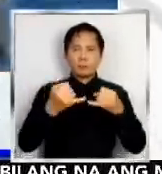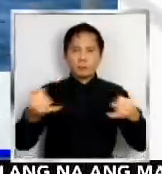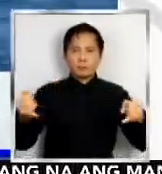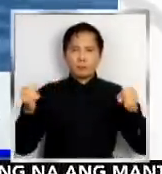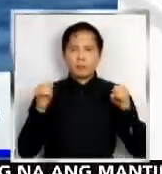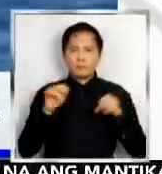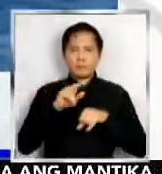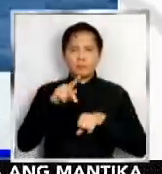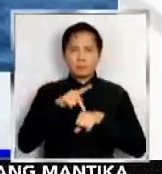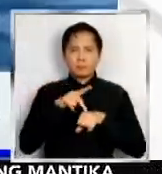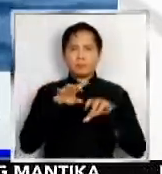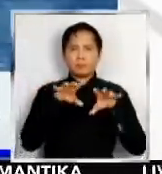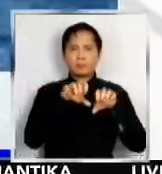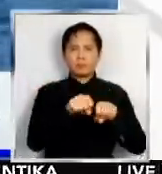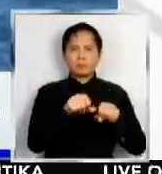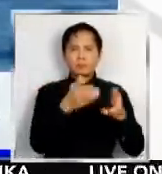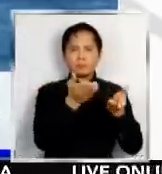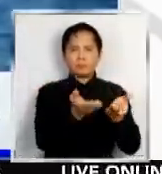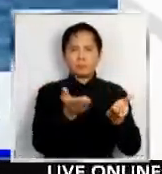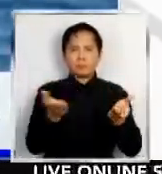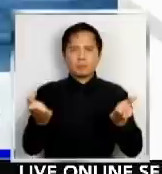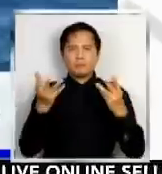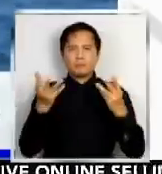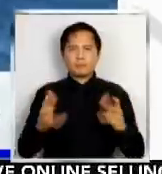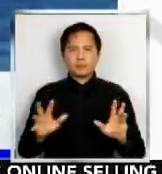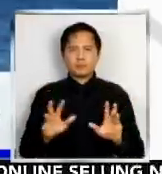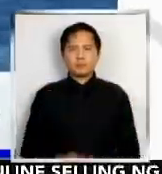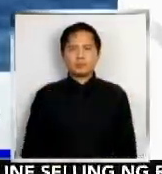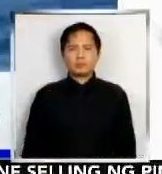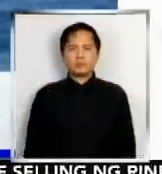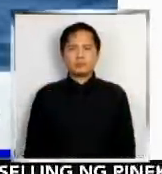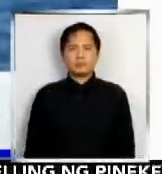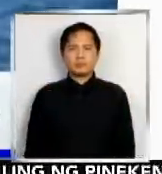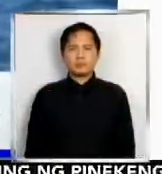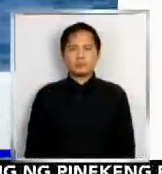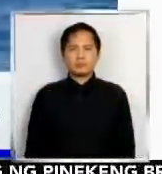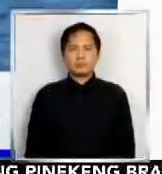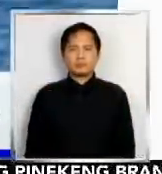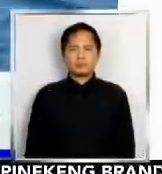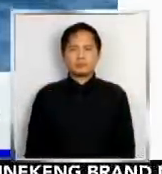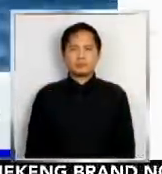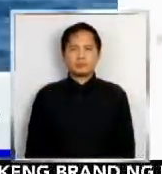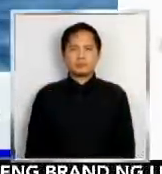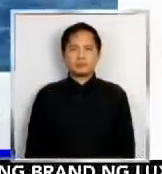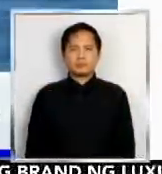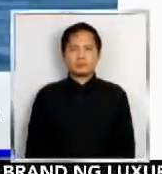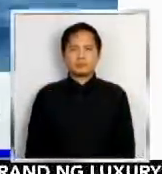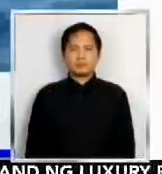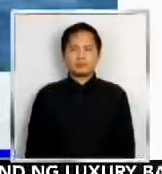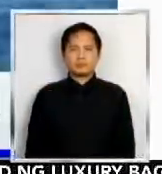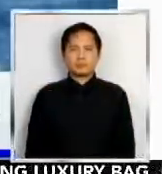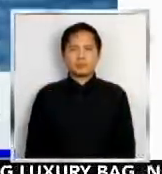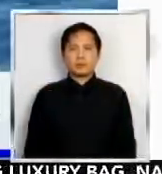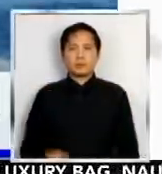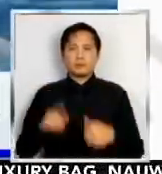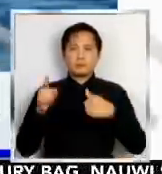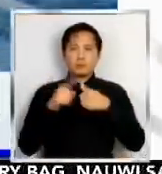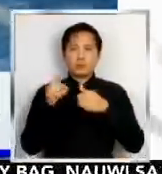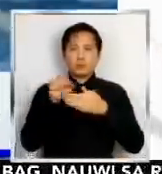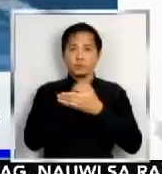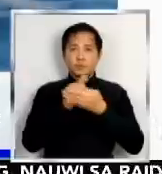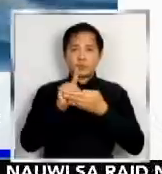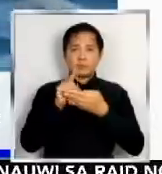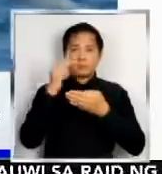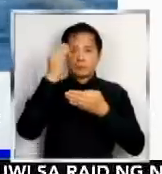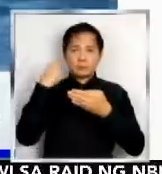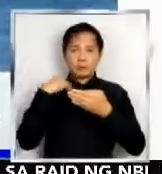ang napakaraming Chinese fishing vessel. Noong unang linggo ng Marso raw napuna ng National Task Force on the West